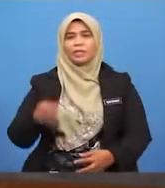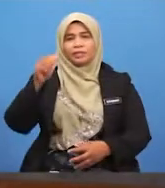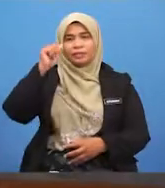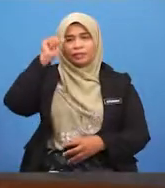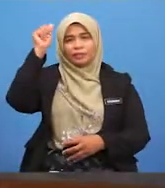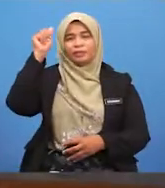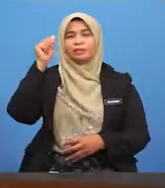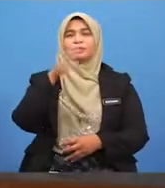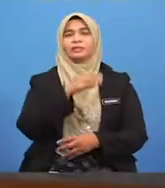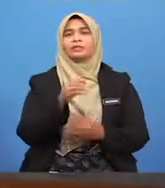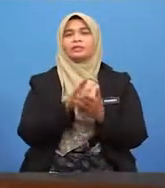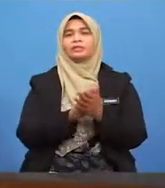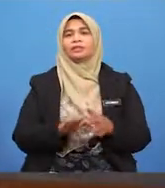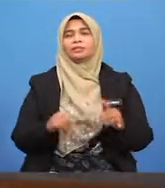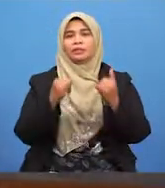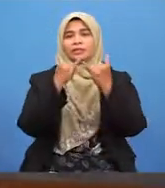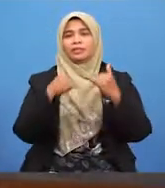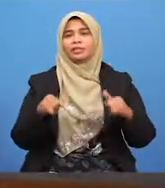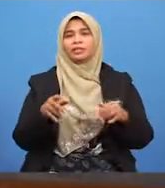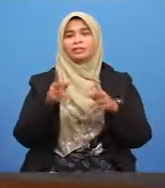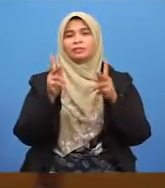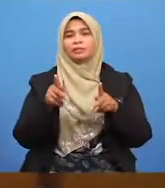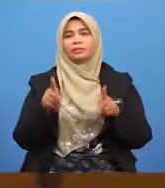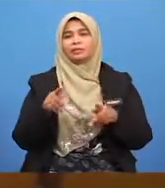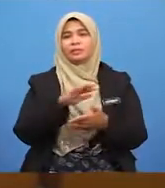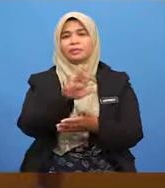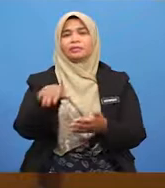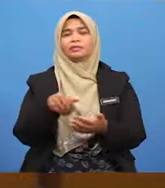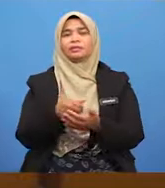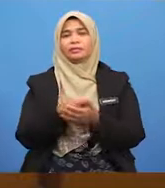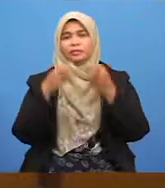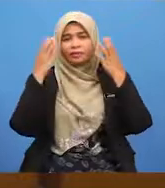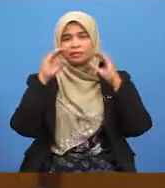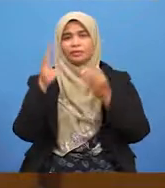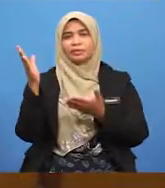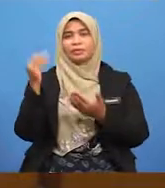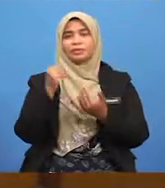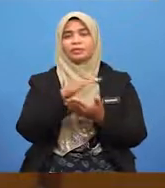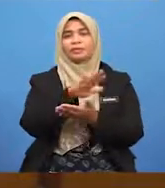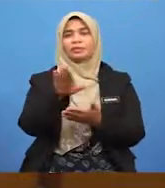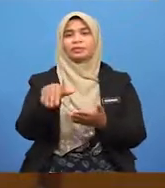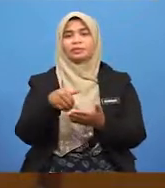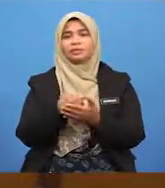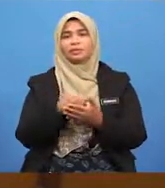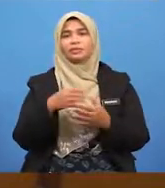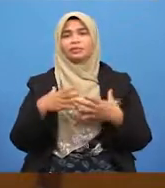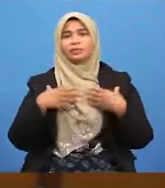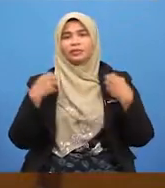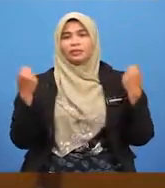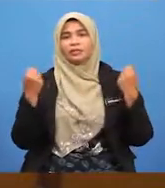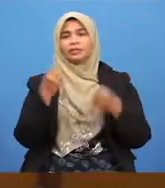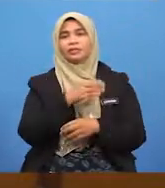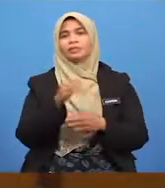assalamualaikum dan selamat sejahtera Plaza baja semua chegou harap semua senja sehat dan